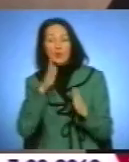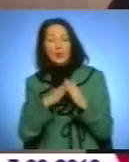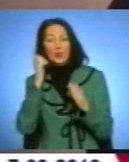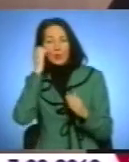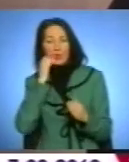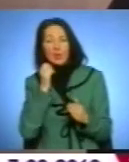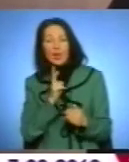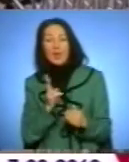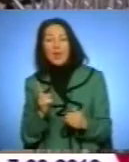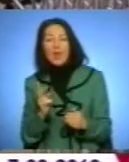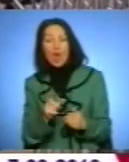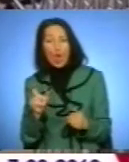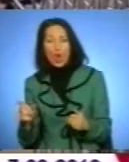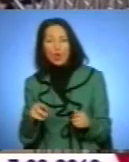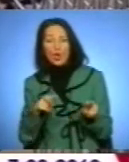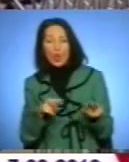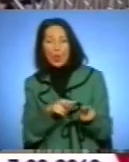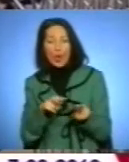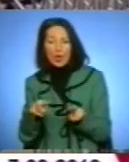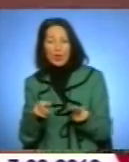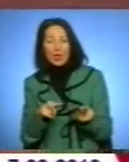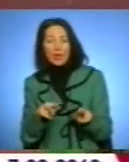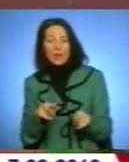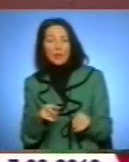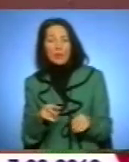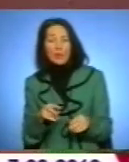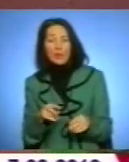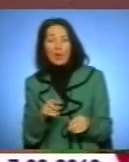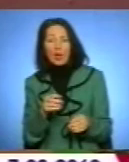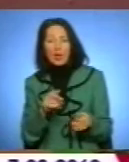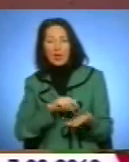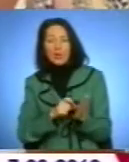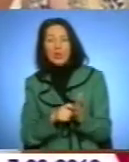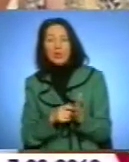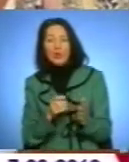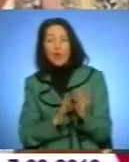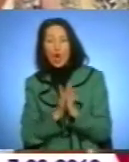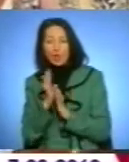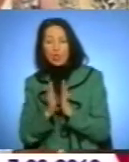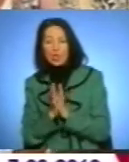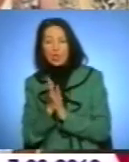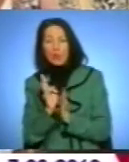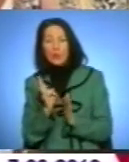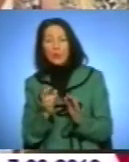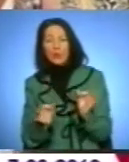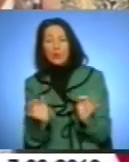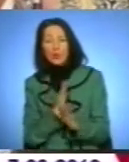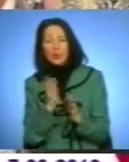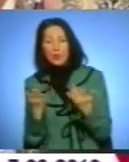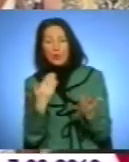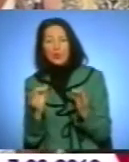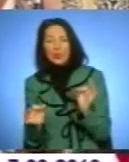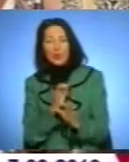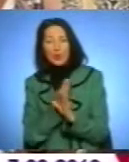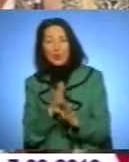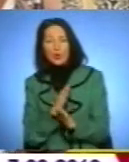кімнатними рослинами, комусь легше від спілкування з природою. Уже 2 роки тут живе папуга. Його подарували нам якісь спонсори. І він тут